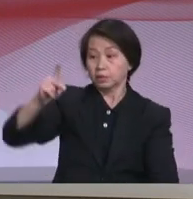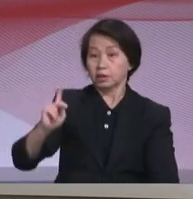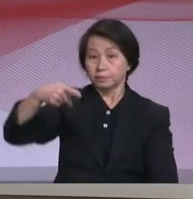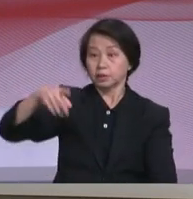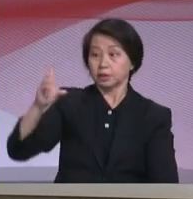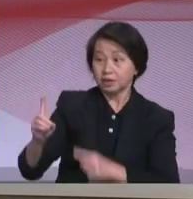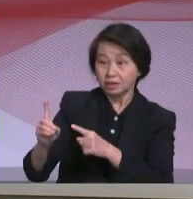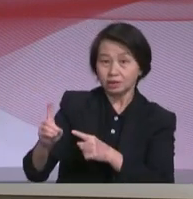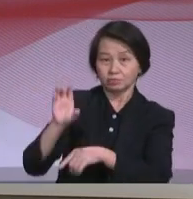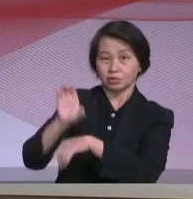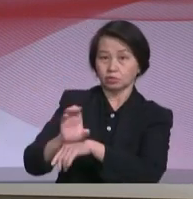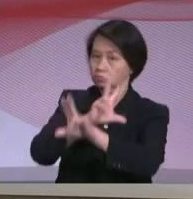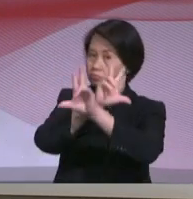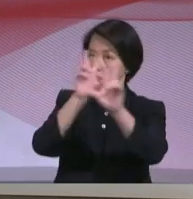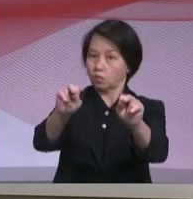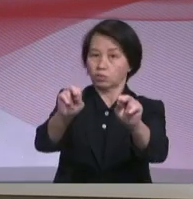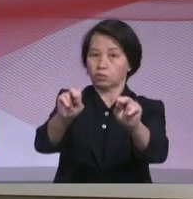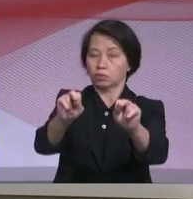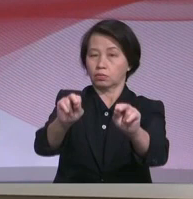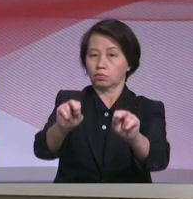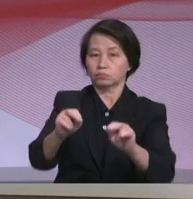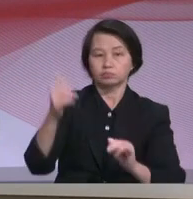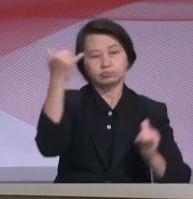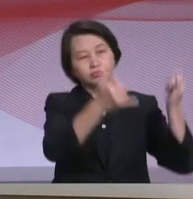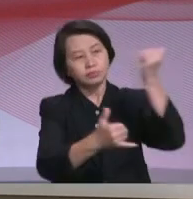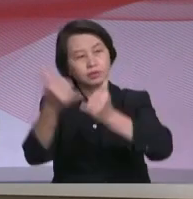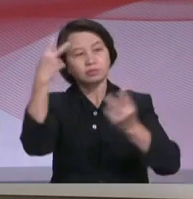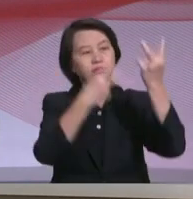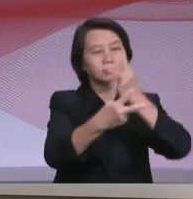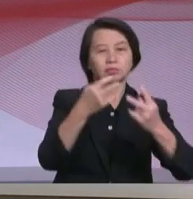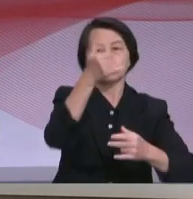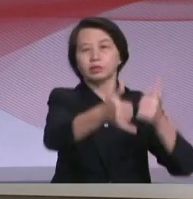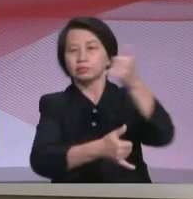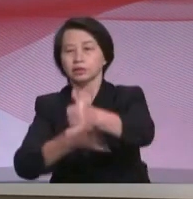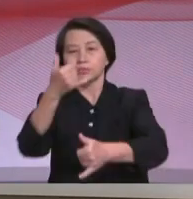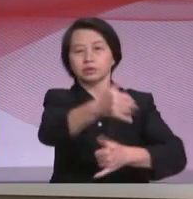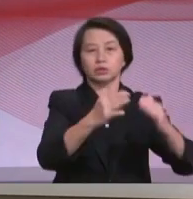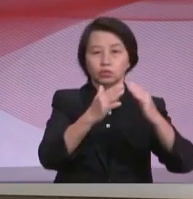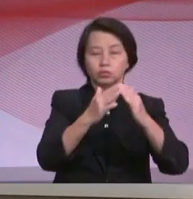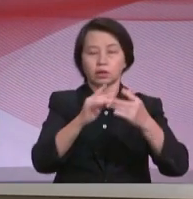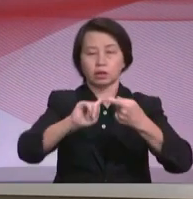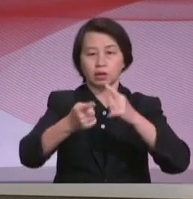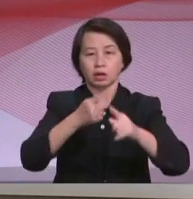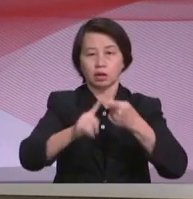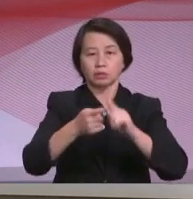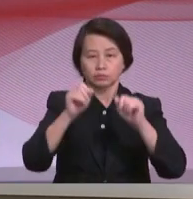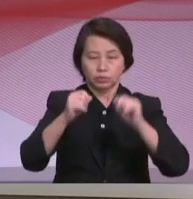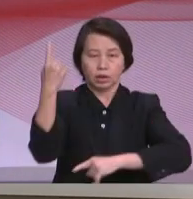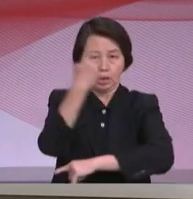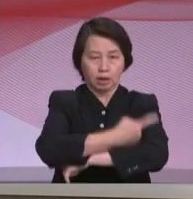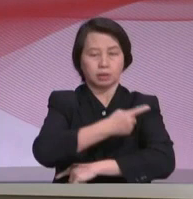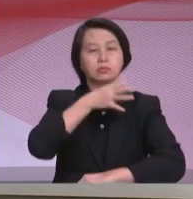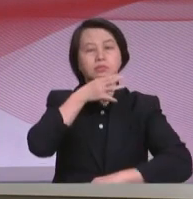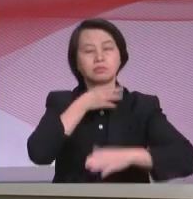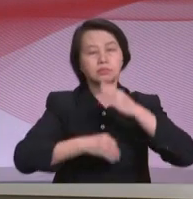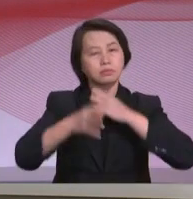Sambutan untuk kunjung-mengunjung dibenarkan pada 25 pada hari Christmas saja.